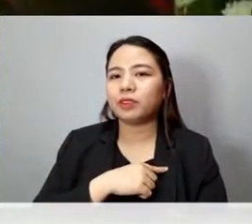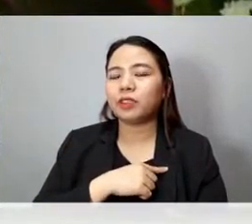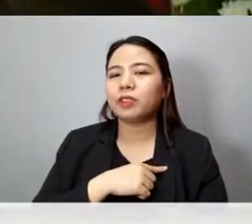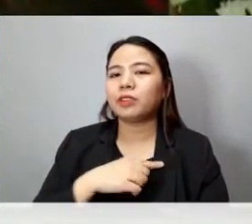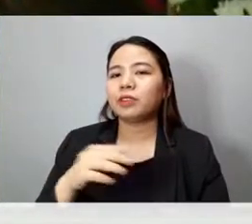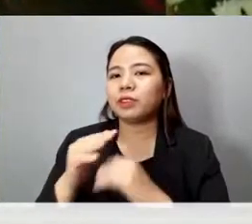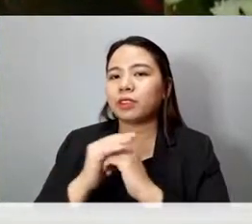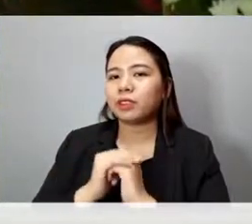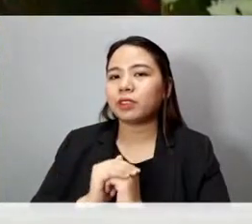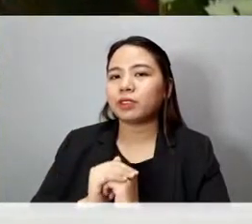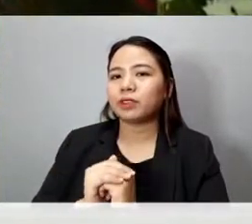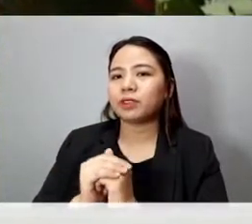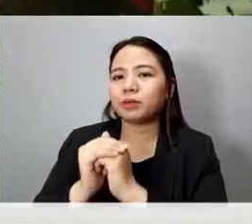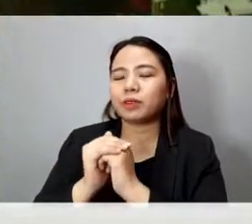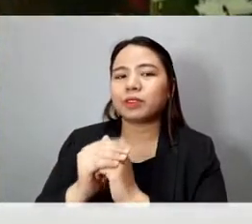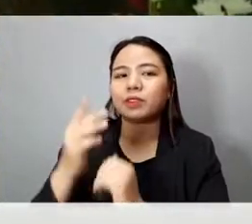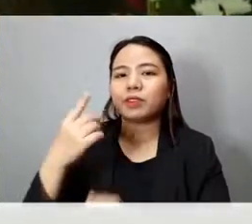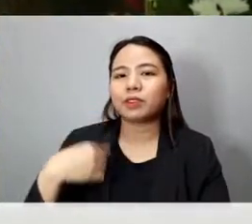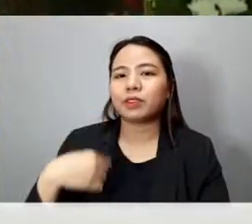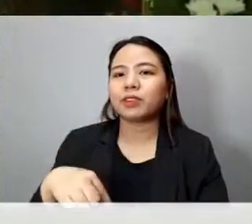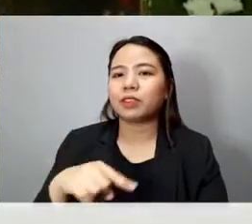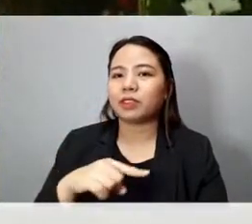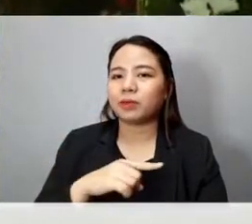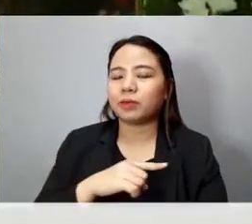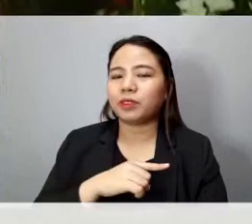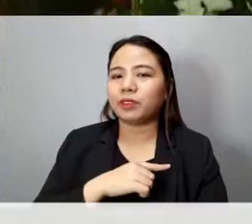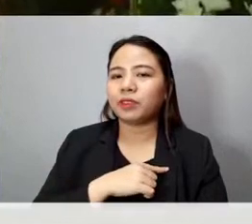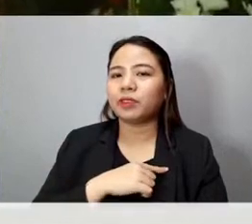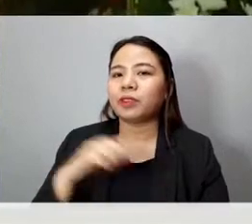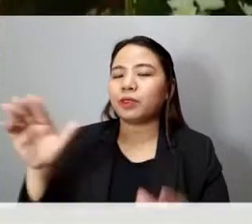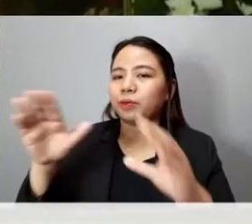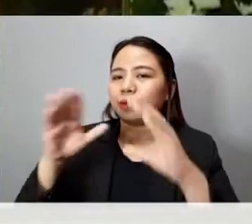namin, sinasamba ka namin,